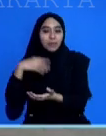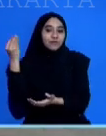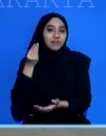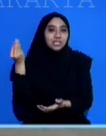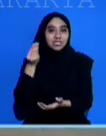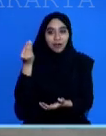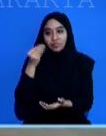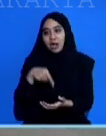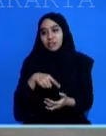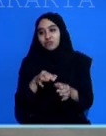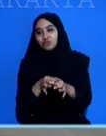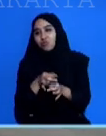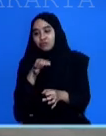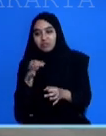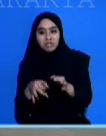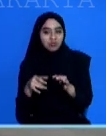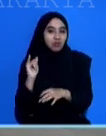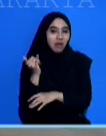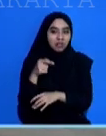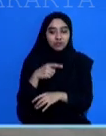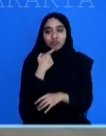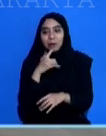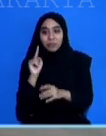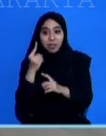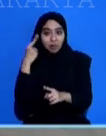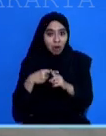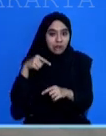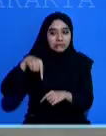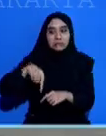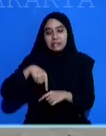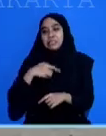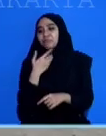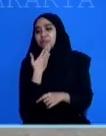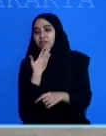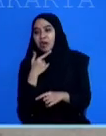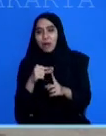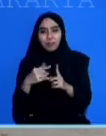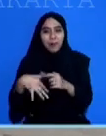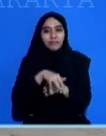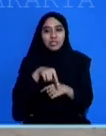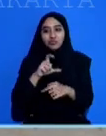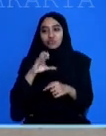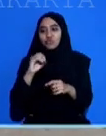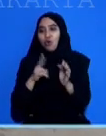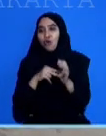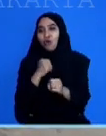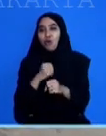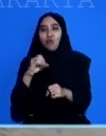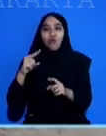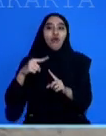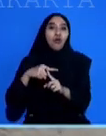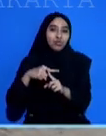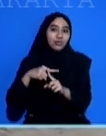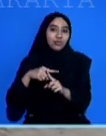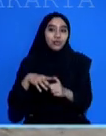Pak. Ya, kita baru coba satu kali ini aja, biasanya dicongot. Ya, untuk hari coblosan mungkin kemungkinan ya